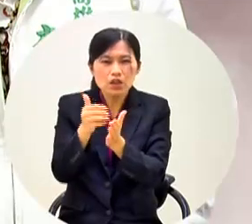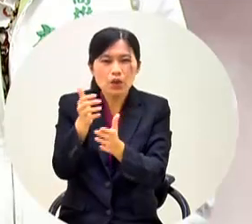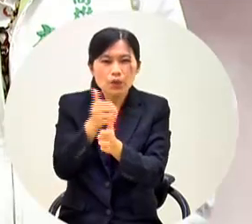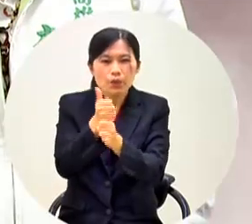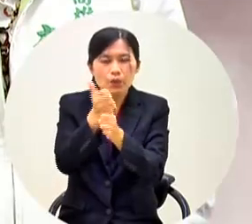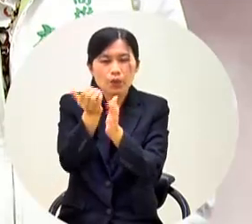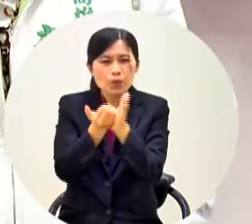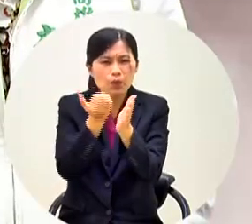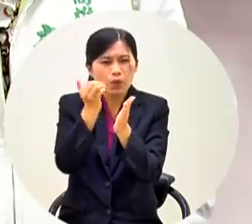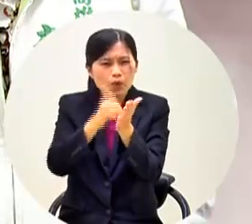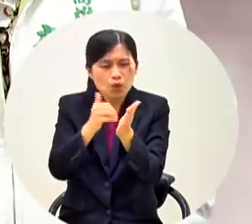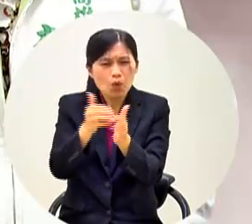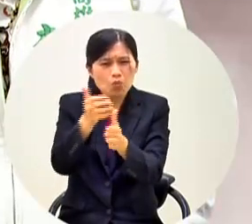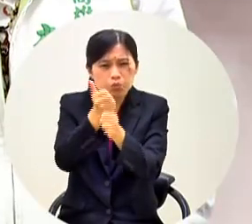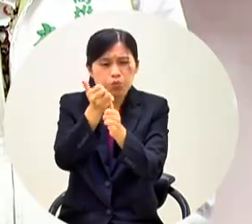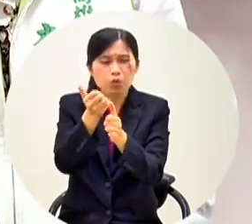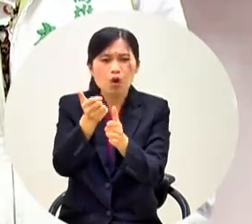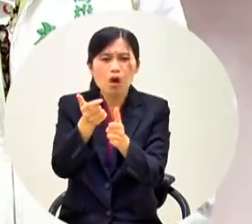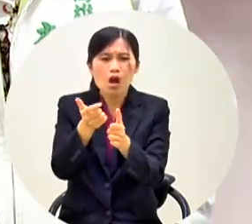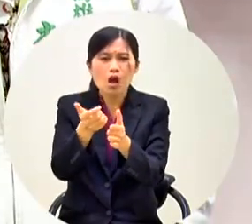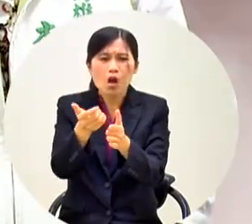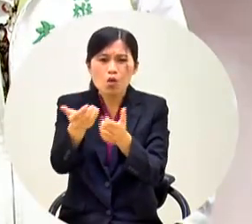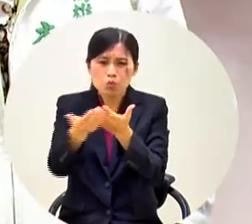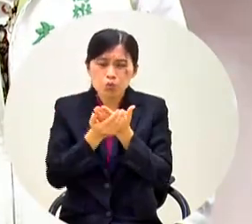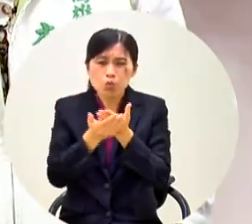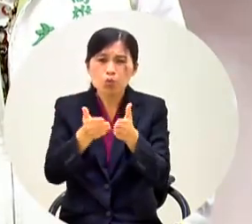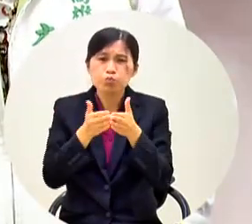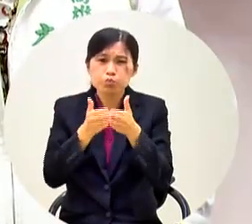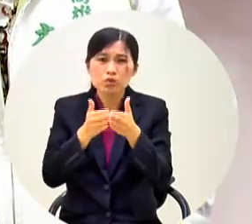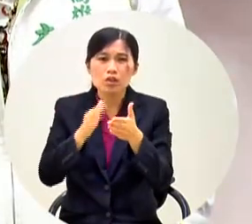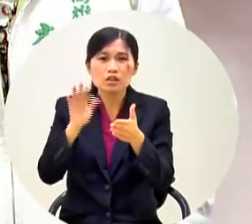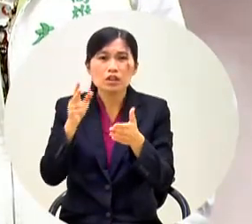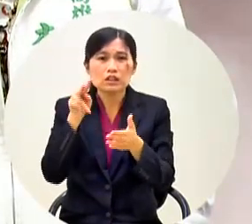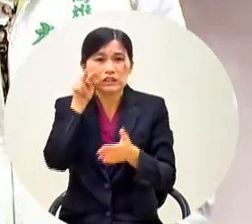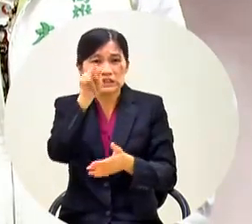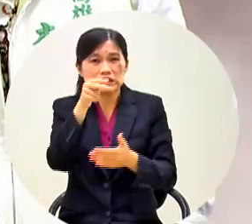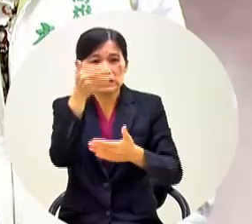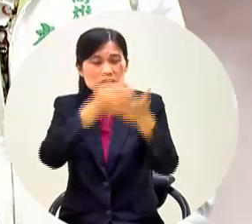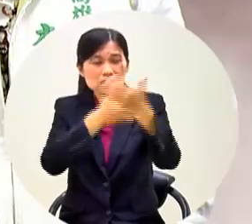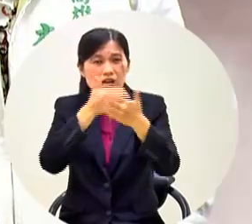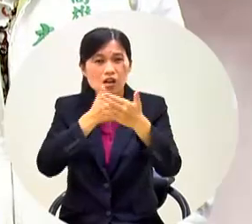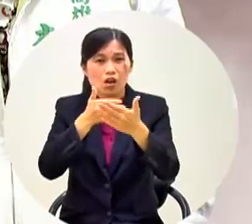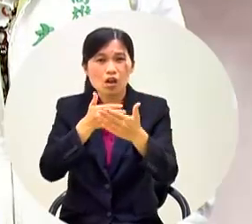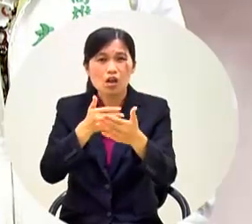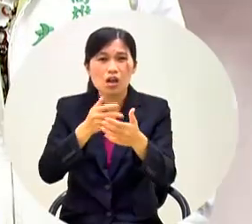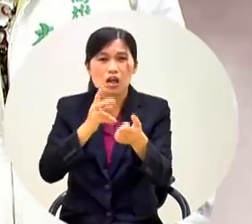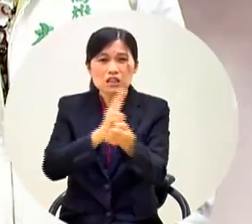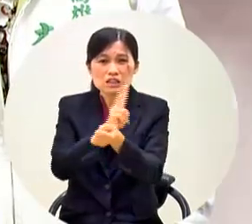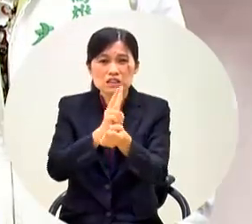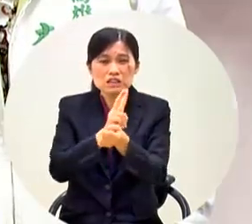到，就是我们的林婉容议员一开始也被我们的刘德林议员直接